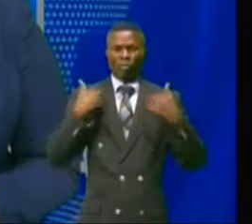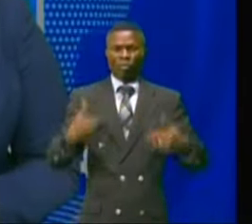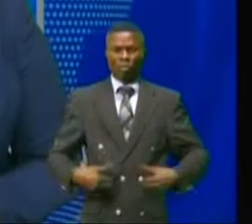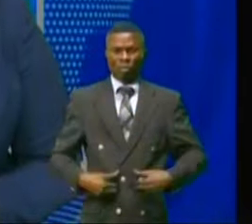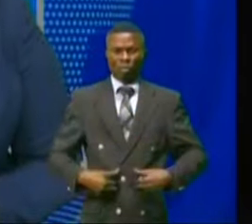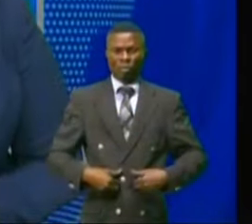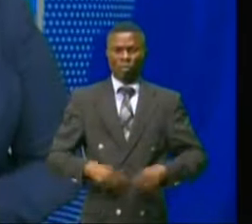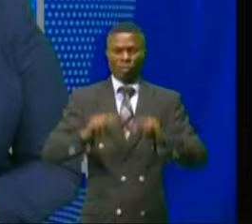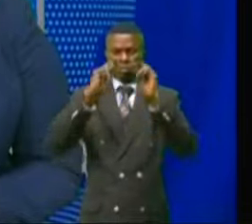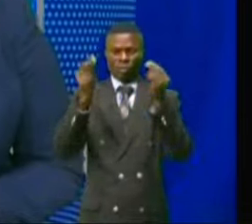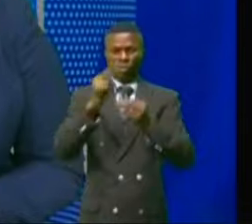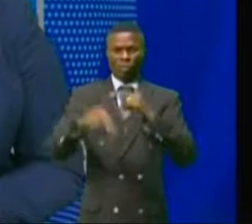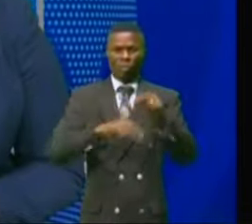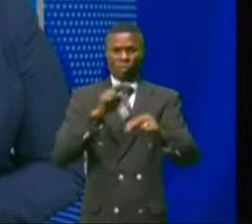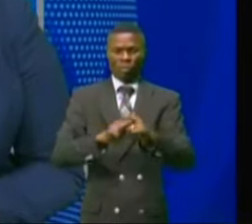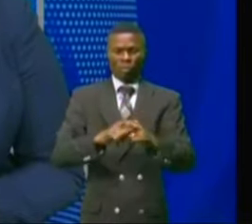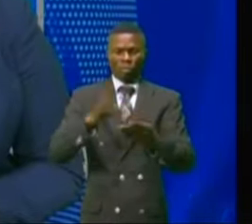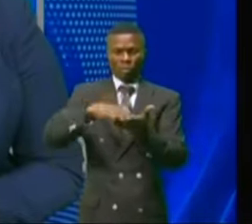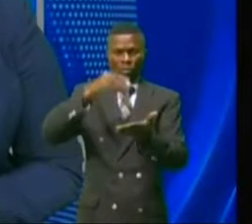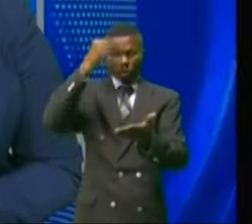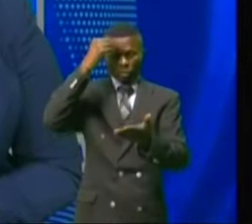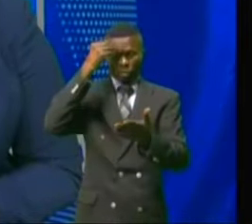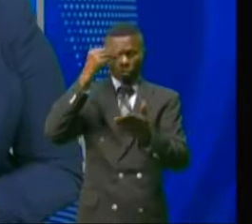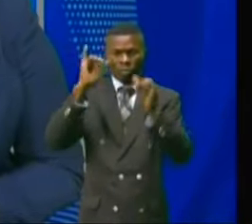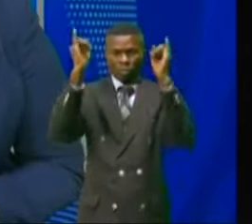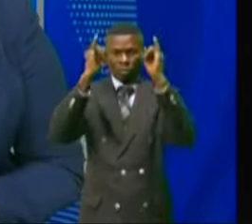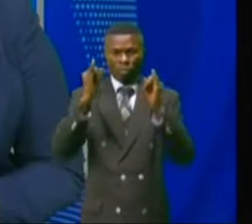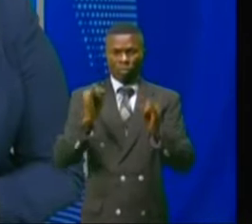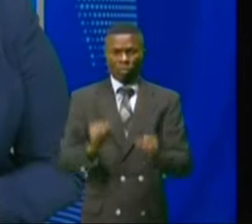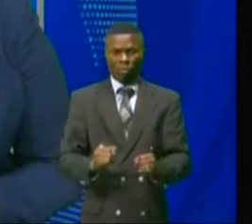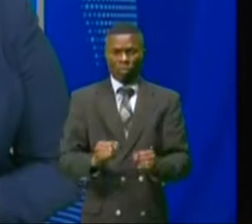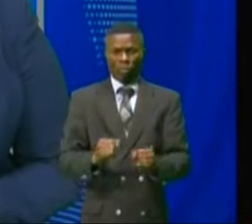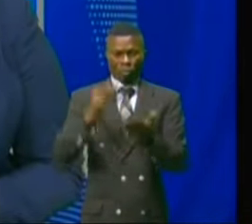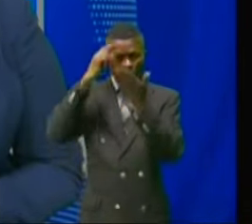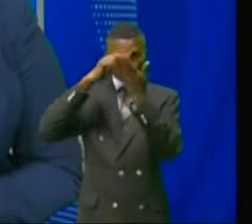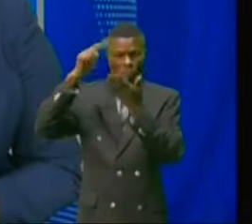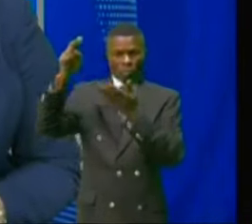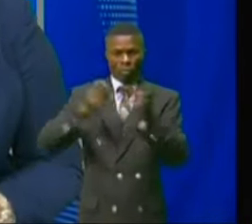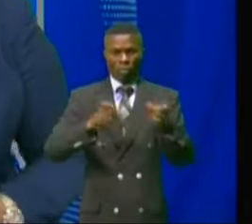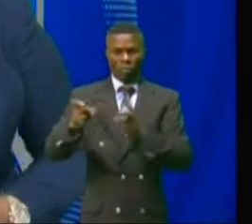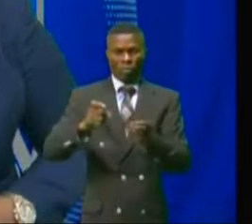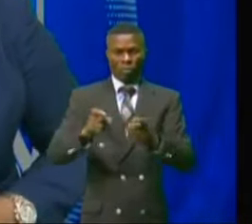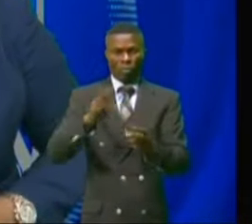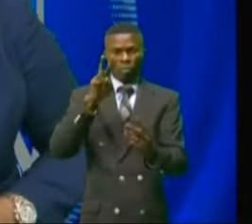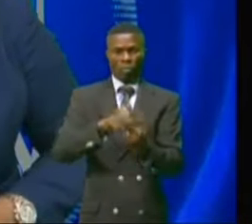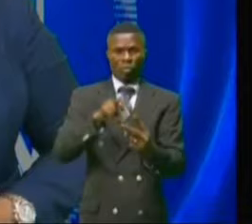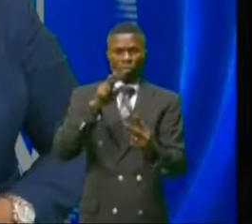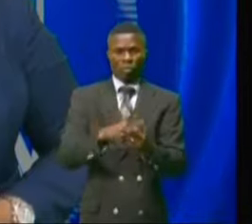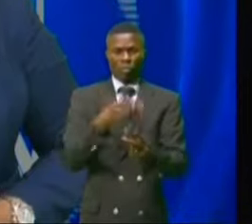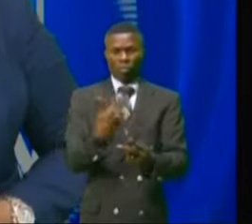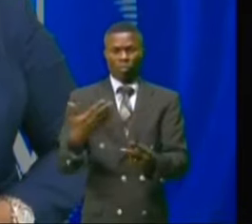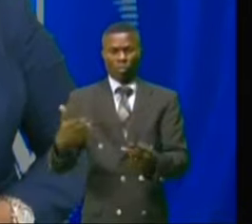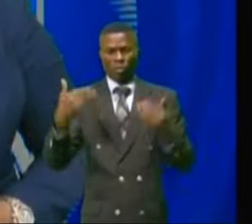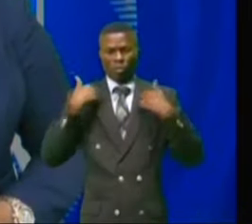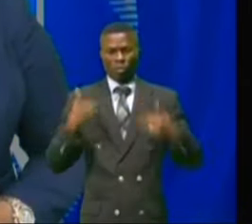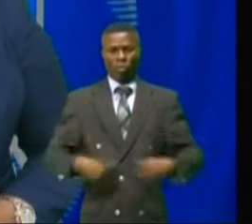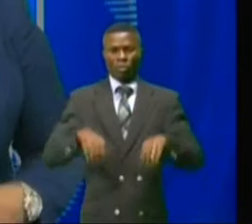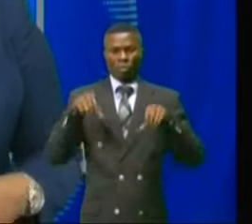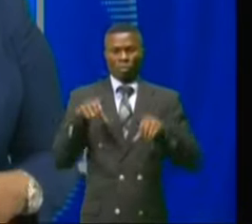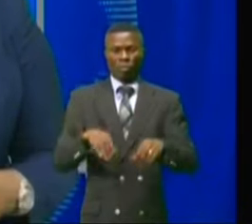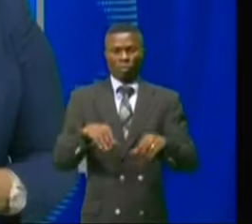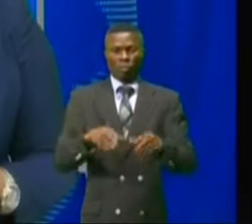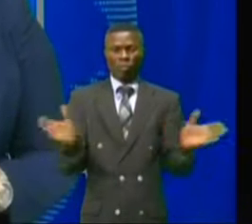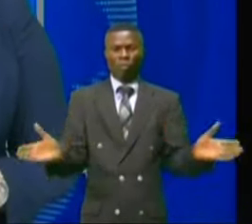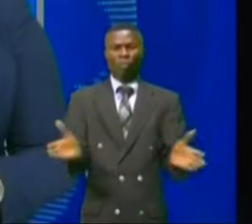La plateforme nationale d'apprentissage en ligne dénommée Académie de gestion de l'approvisionnement en produits de santé en RDC vise